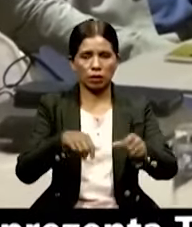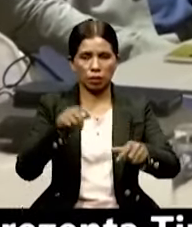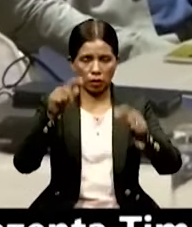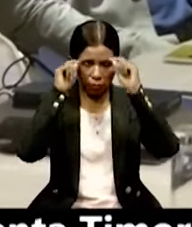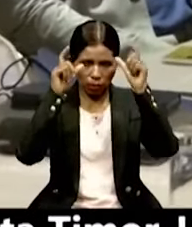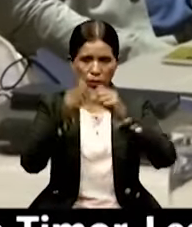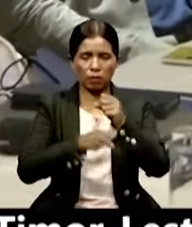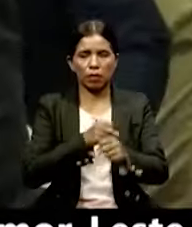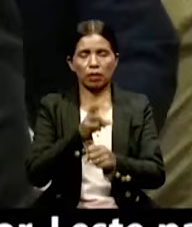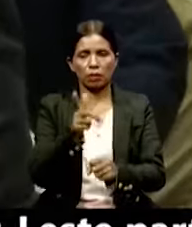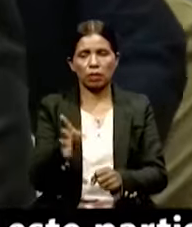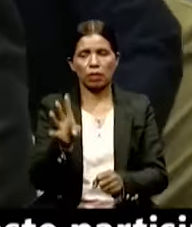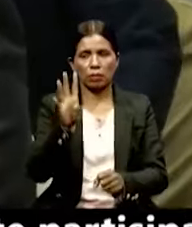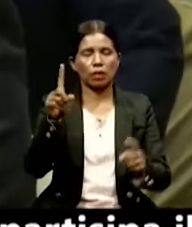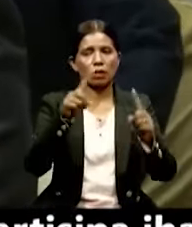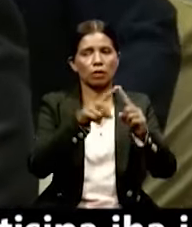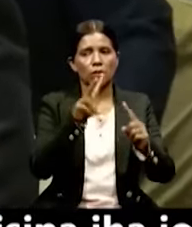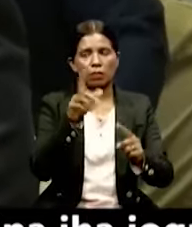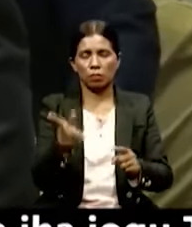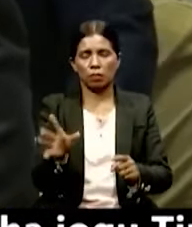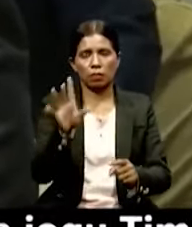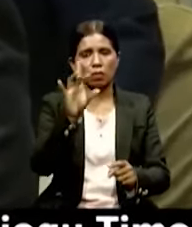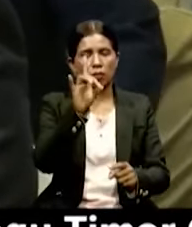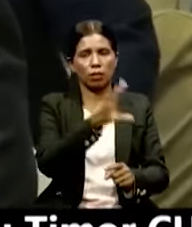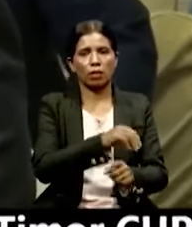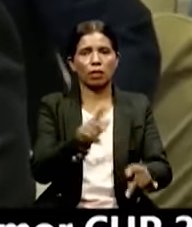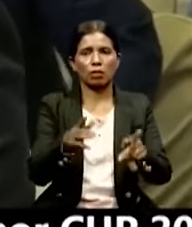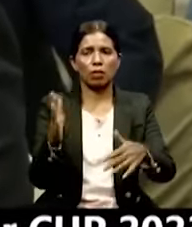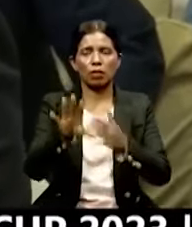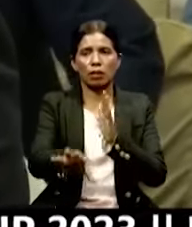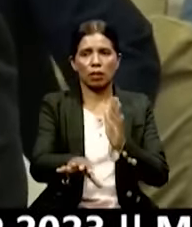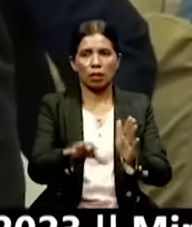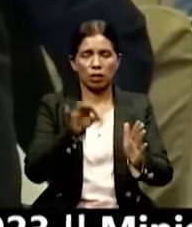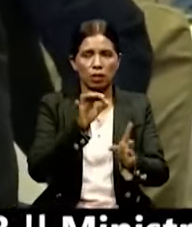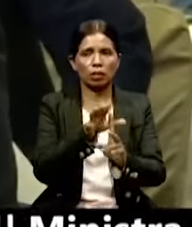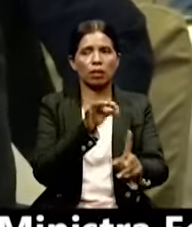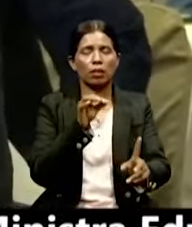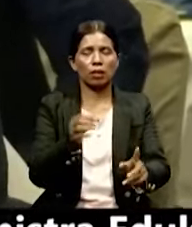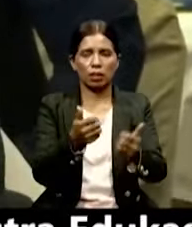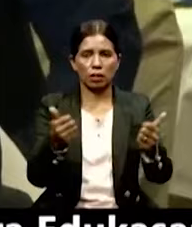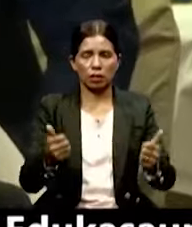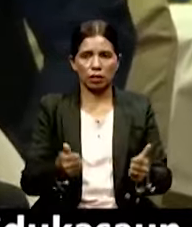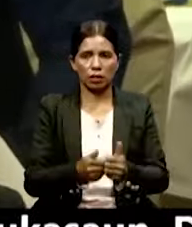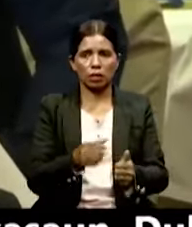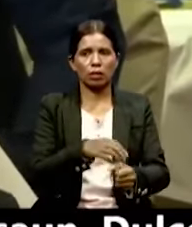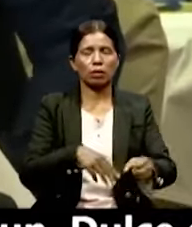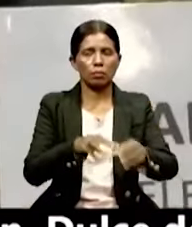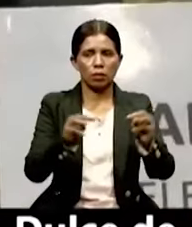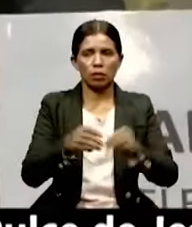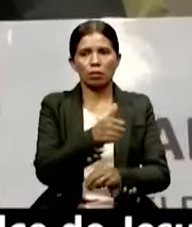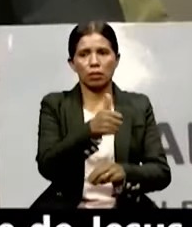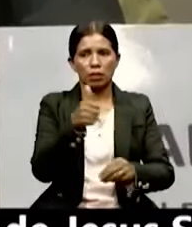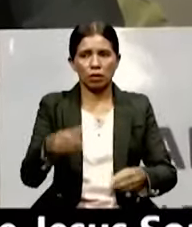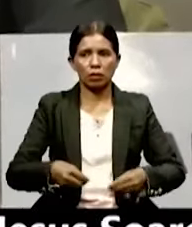riuroron resinghat tori riuroron resinvalo. Ia congresso ne congresista sira ne behetan nomeasam husi asosiasam futebol munisipi daidak